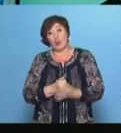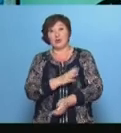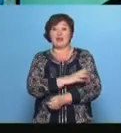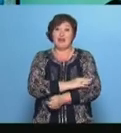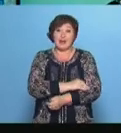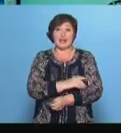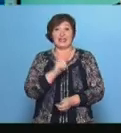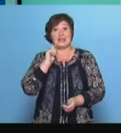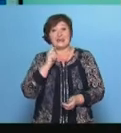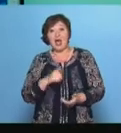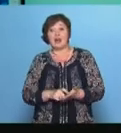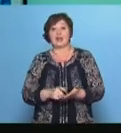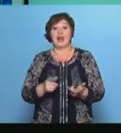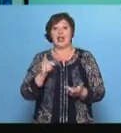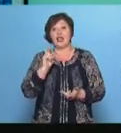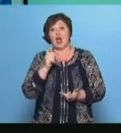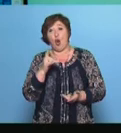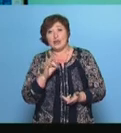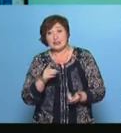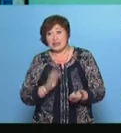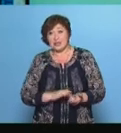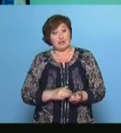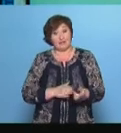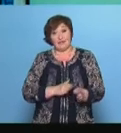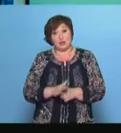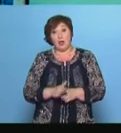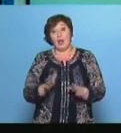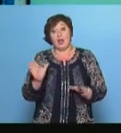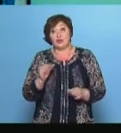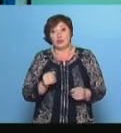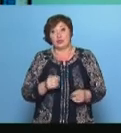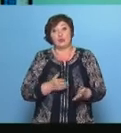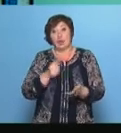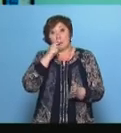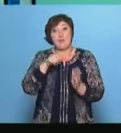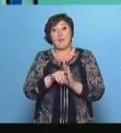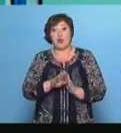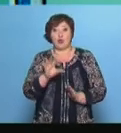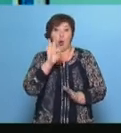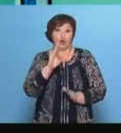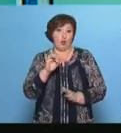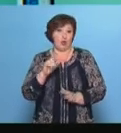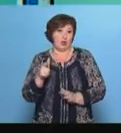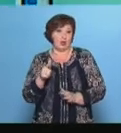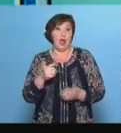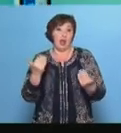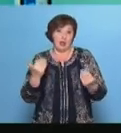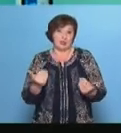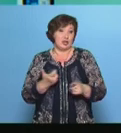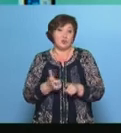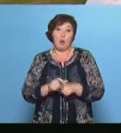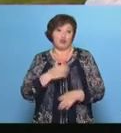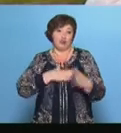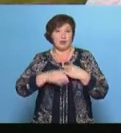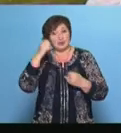и сахар, и холестерин, и все. И онкологи, самое главное, туда вообще не попадешь. Дерматологу тоже. В общем, мы очень рады.